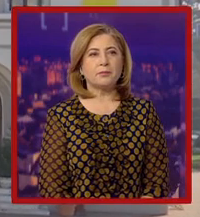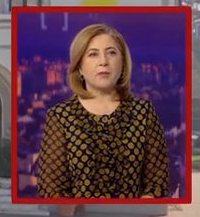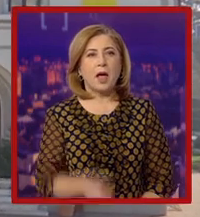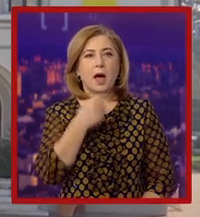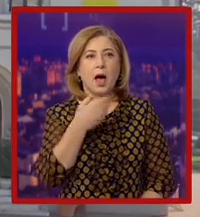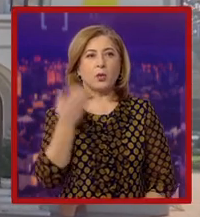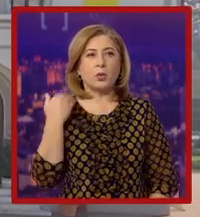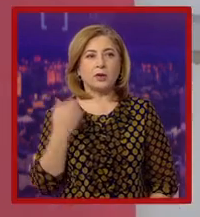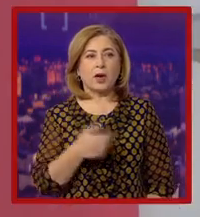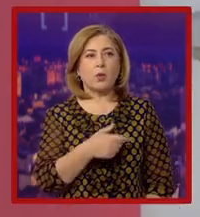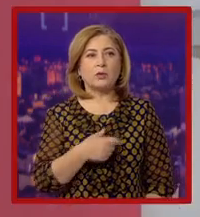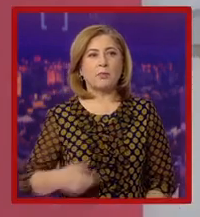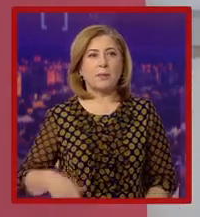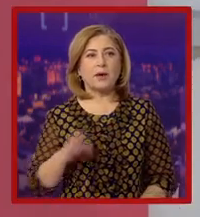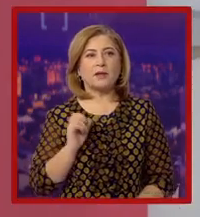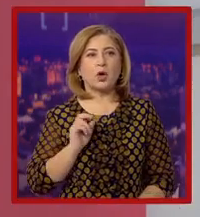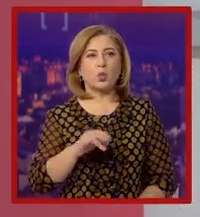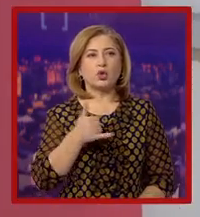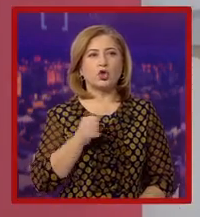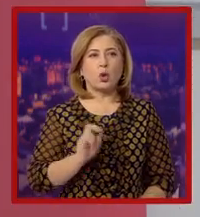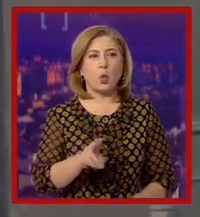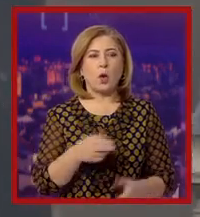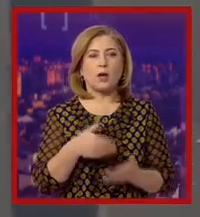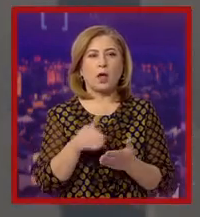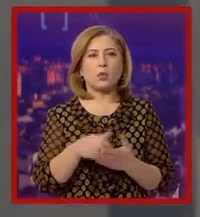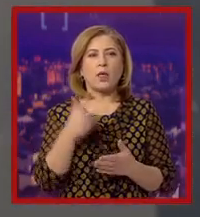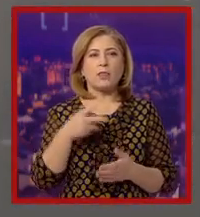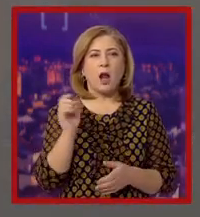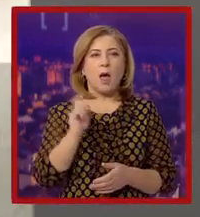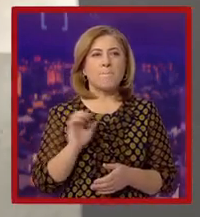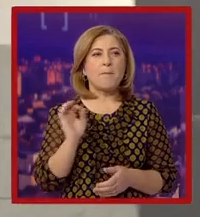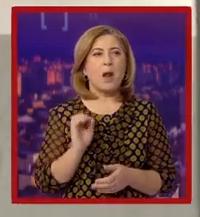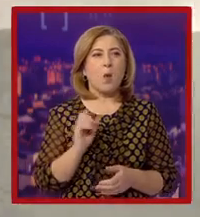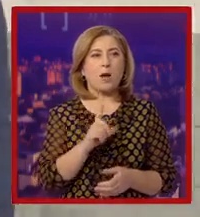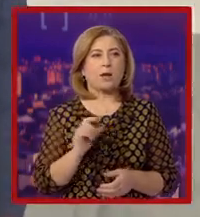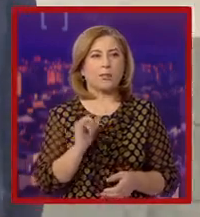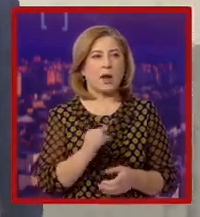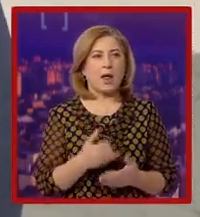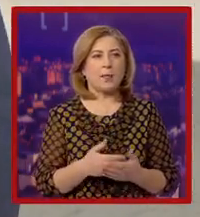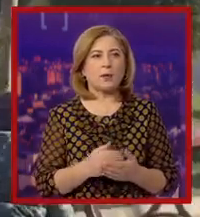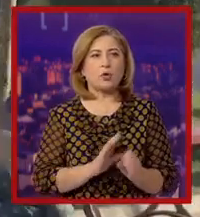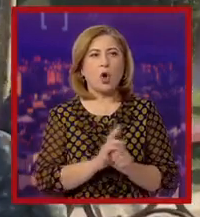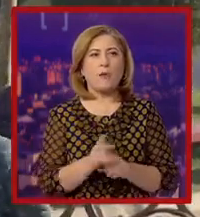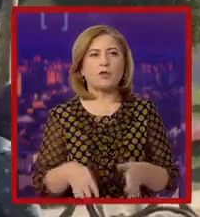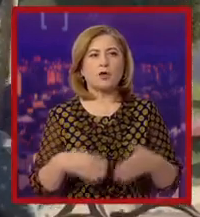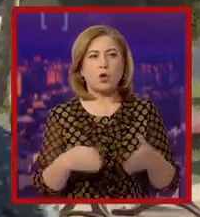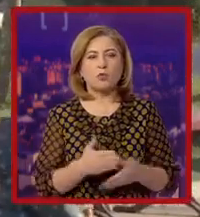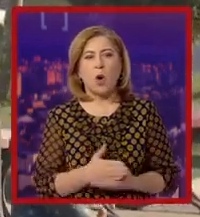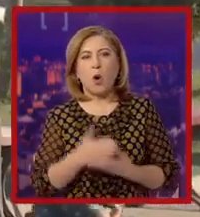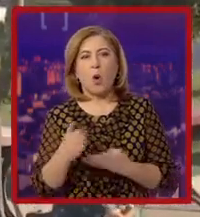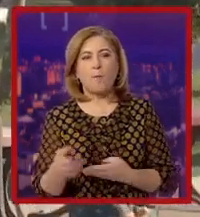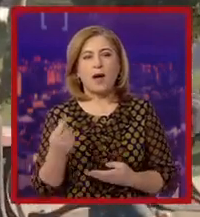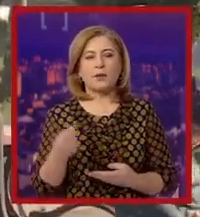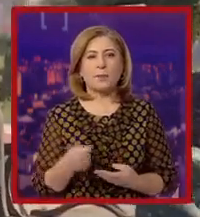Numai anul trecut, primăria Târgu Jiu a cheltuit 3 milioane de lei cu acțiunile destinate luptei împotriva COVID-19. O parte din bani au fost luați